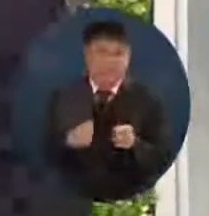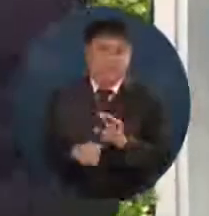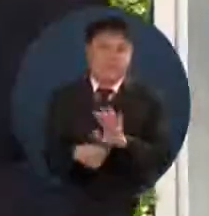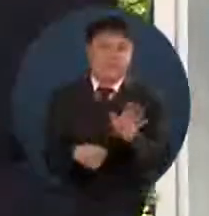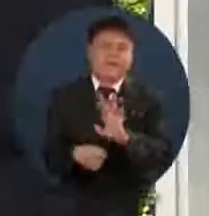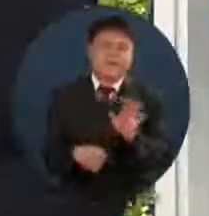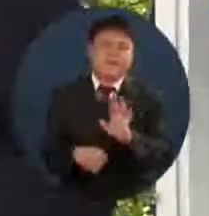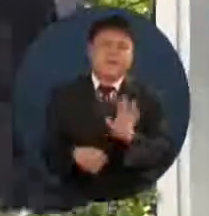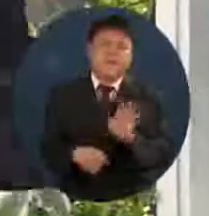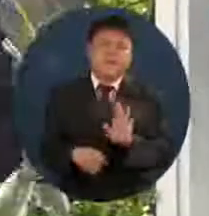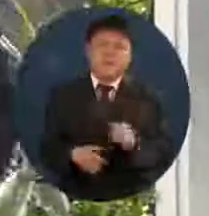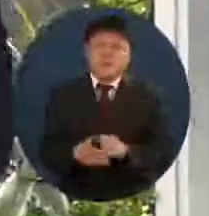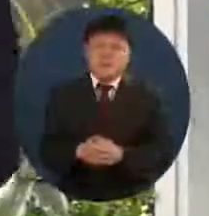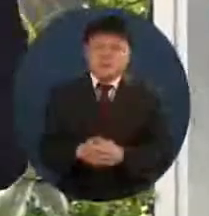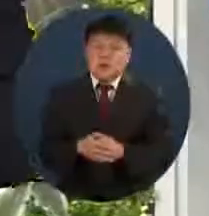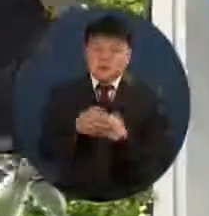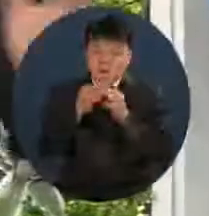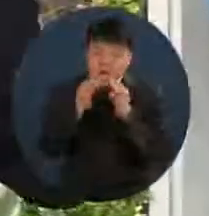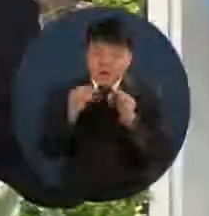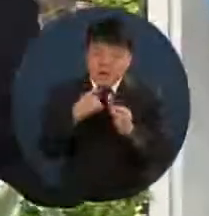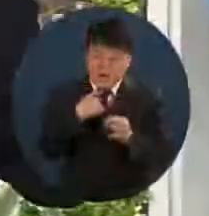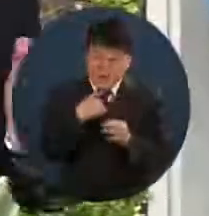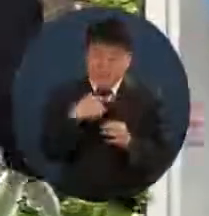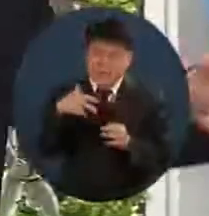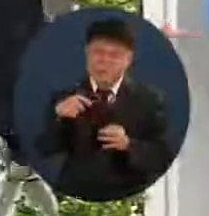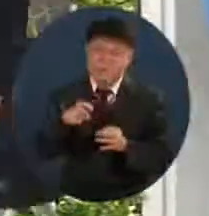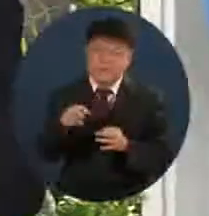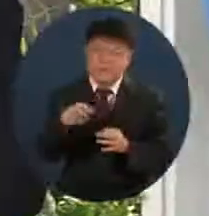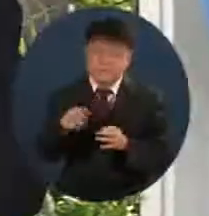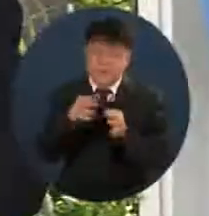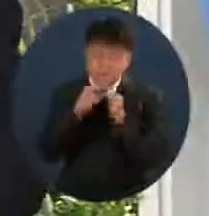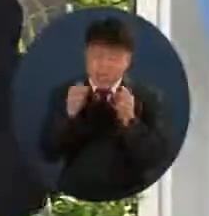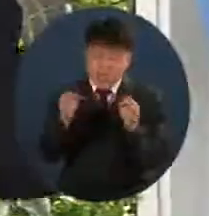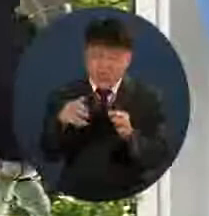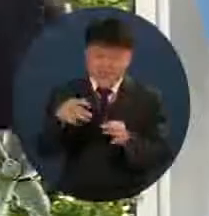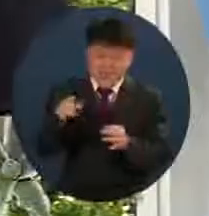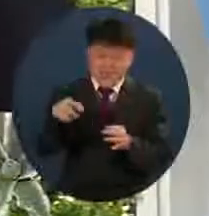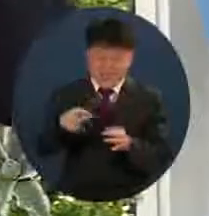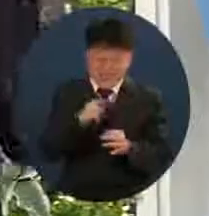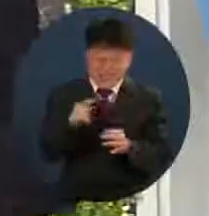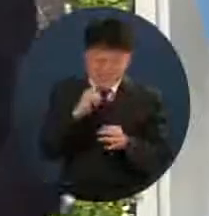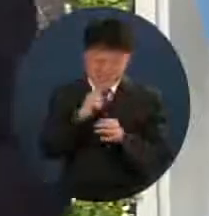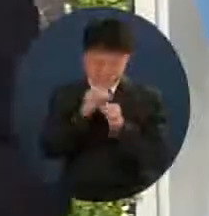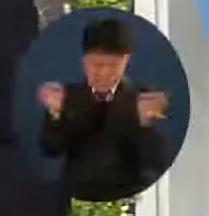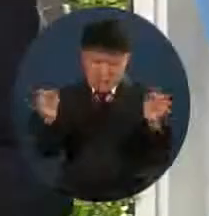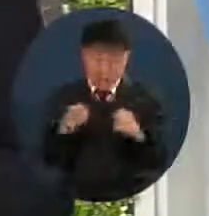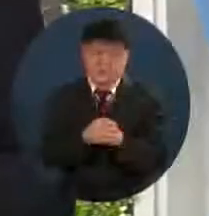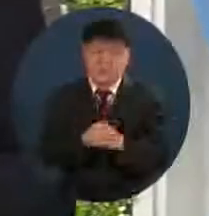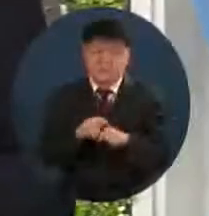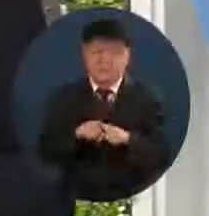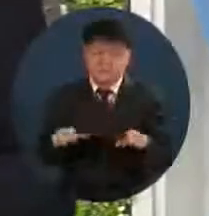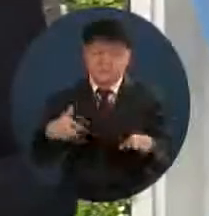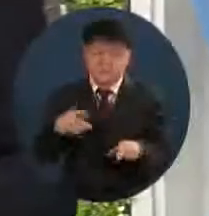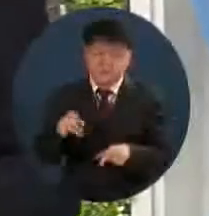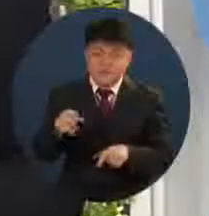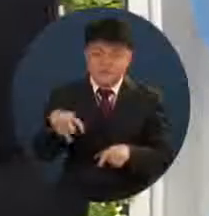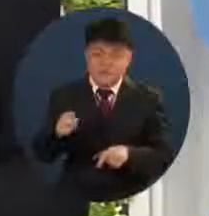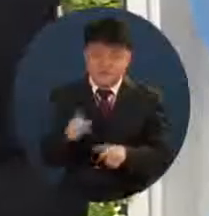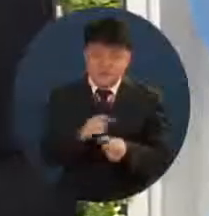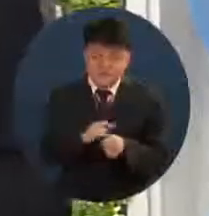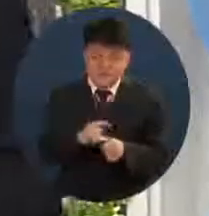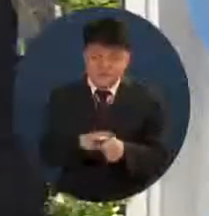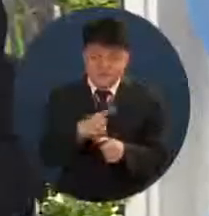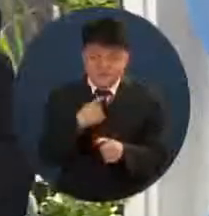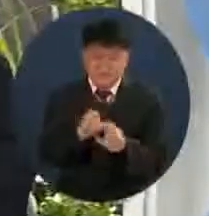근데 목성의 달이니까 주피터, 제우스의 달들이잖아요. 평소 제우스가